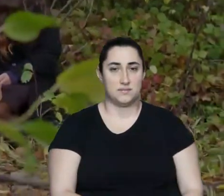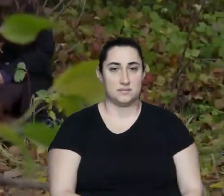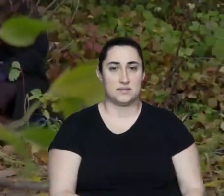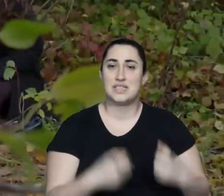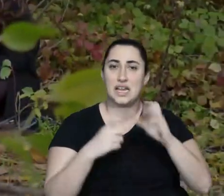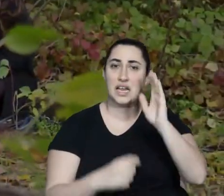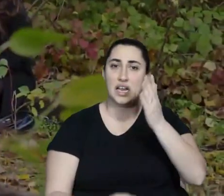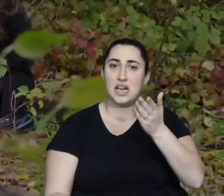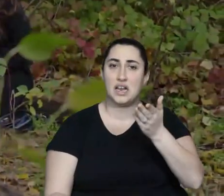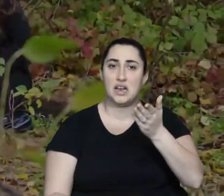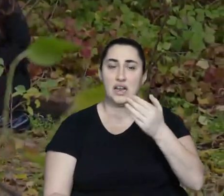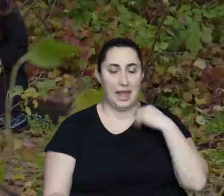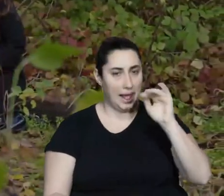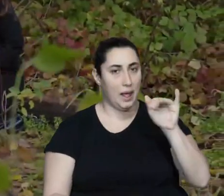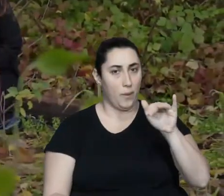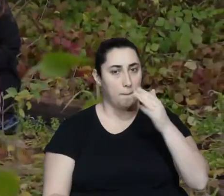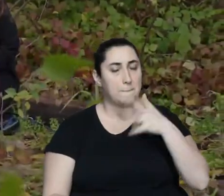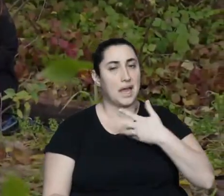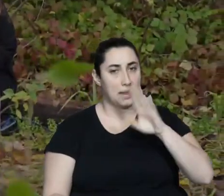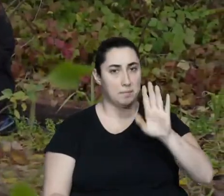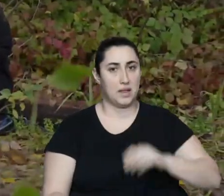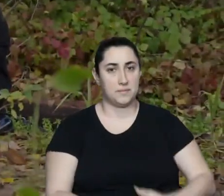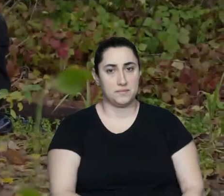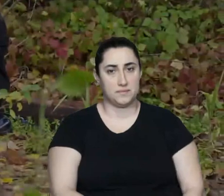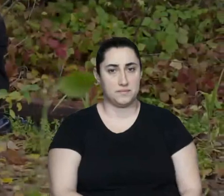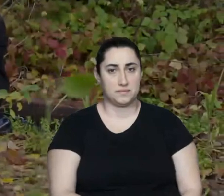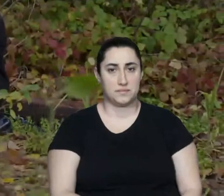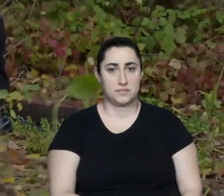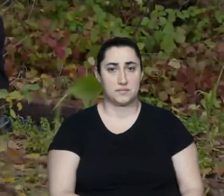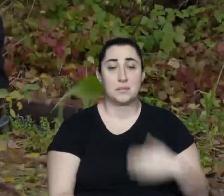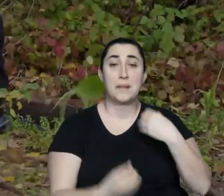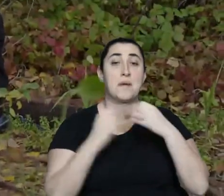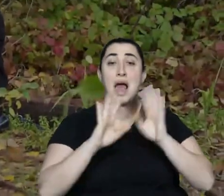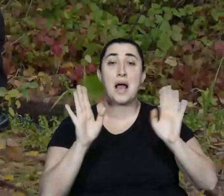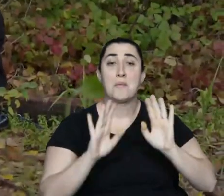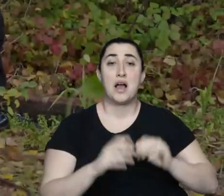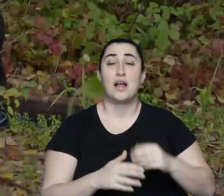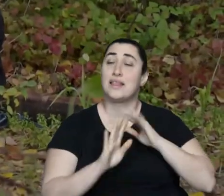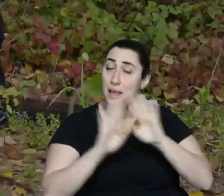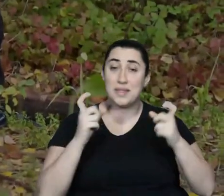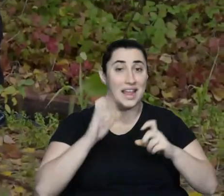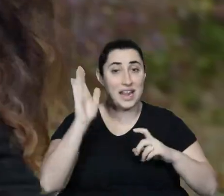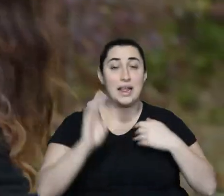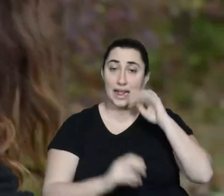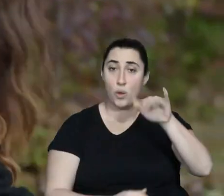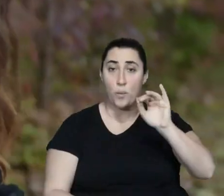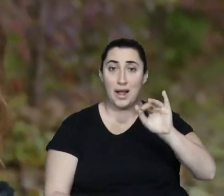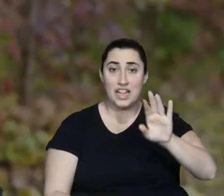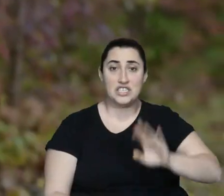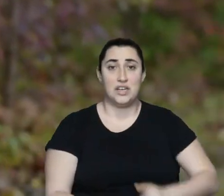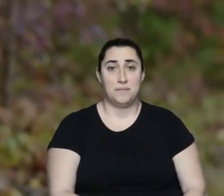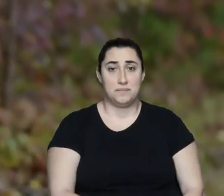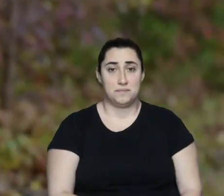Kalktı. Nereye? Geliyorum. Merak etme. Bırakma beni burada. Tamam. Nereye?